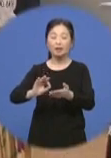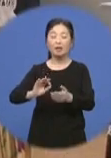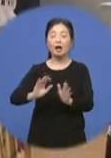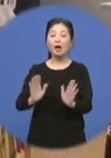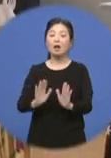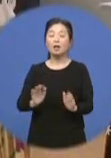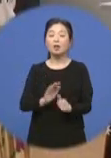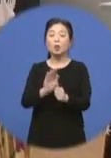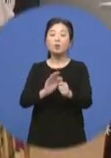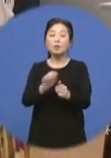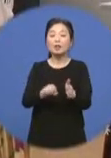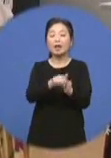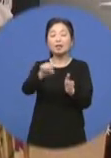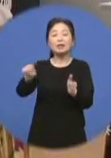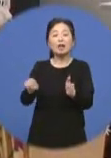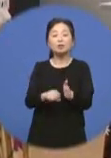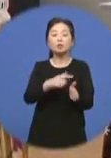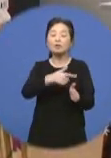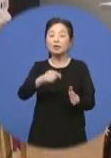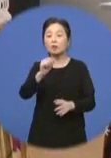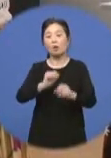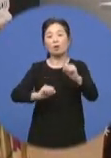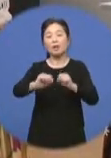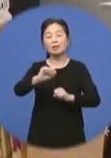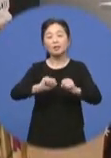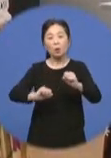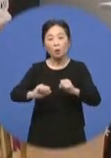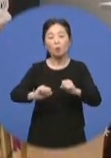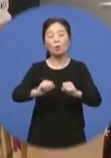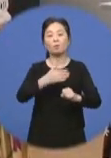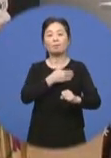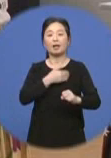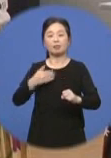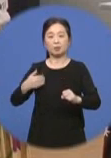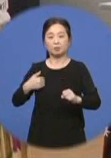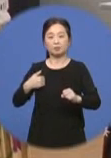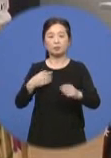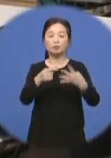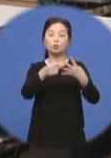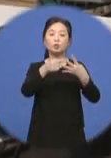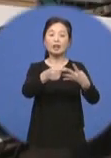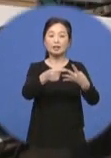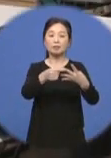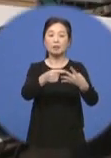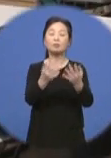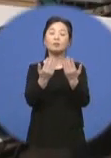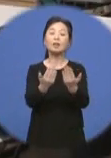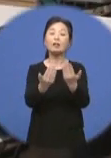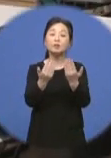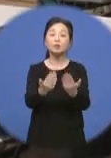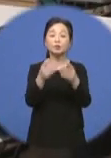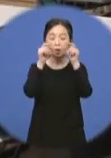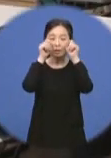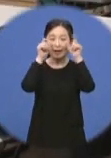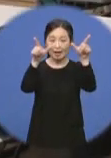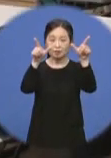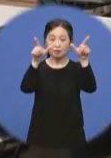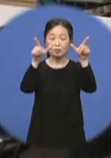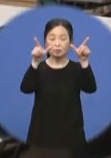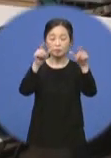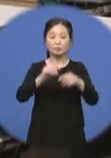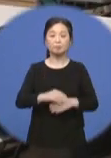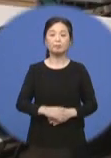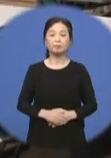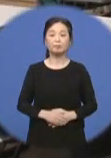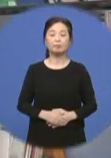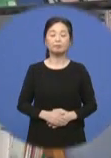まざまな取り組みを行っていただくことができます。2つ目の学習と啓発っていうのは、